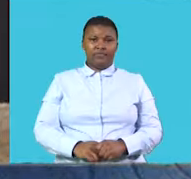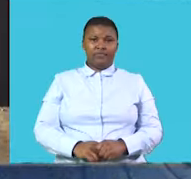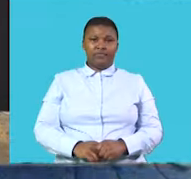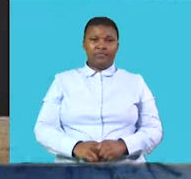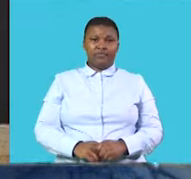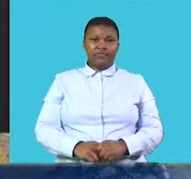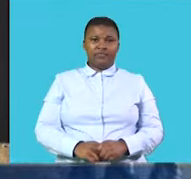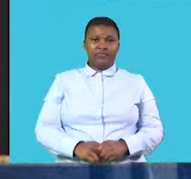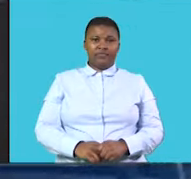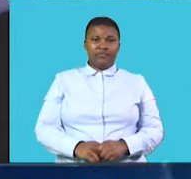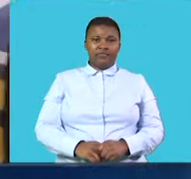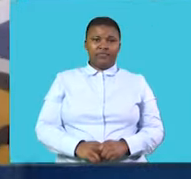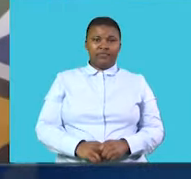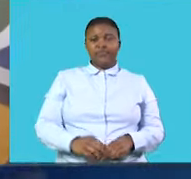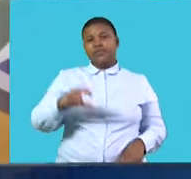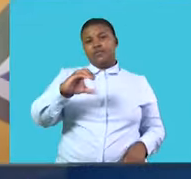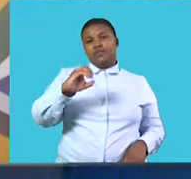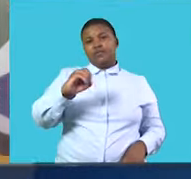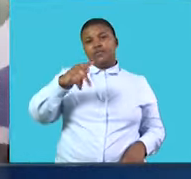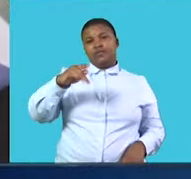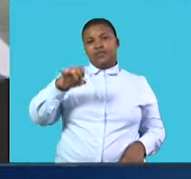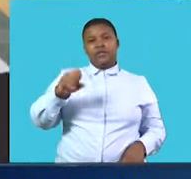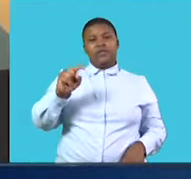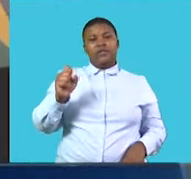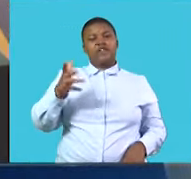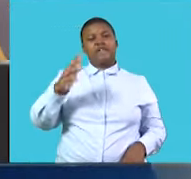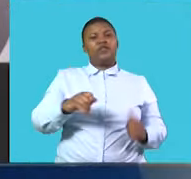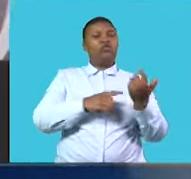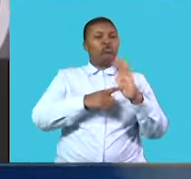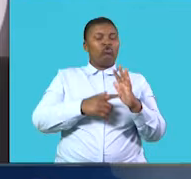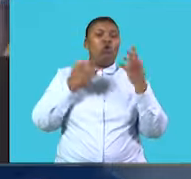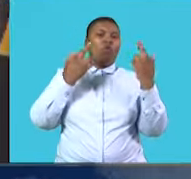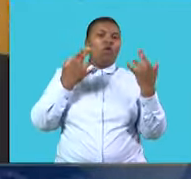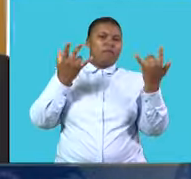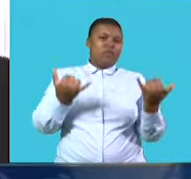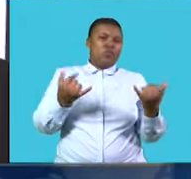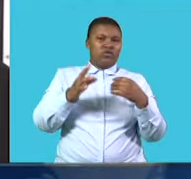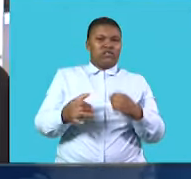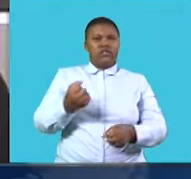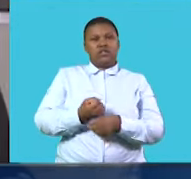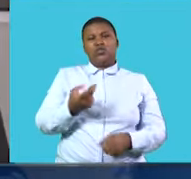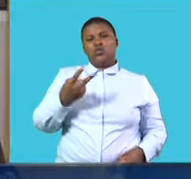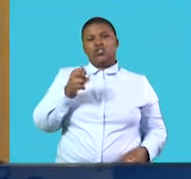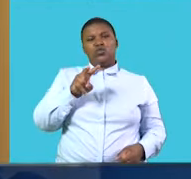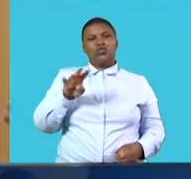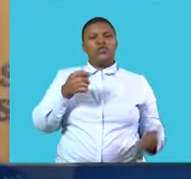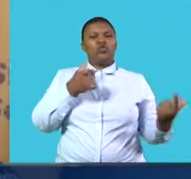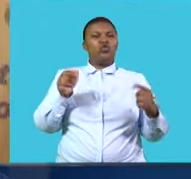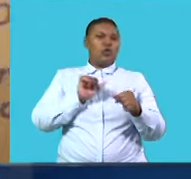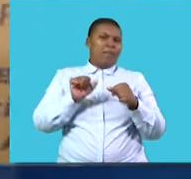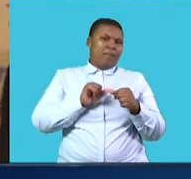Iqembu le-Congress of the People selidalule ukuthi linethemba elikhulu lokwenza kangcono okhethweni lukazwelonke nolwezifundazwe okulindele